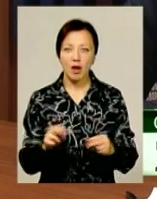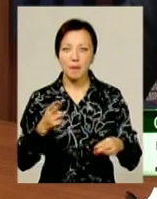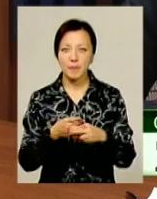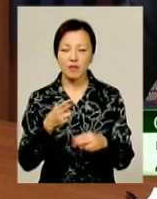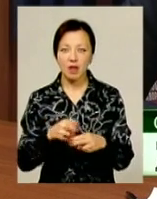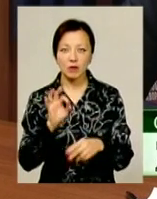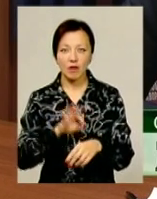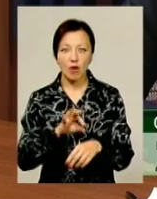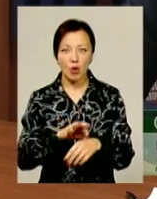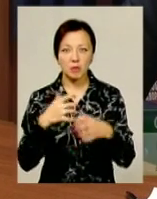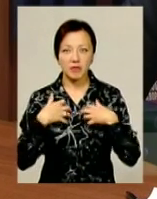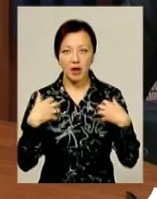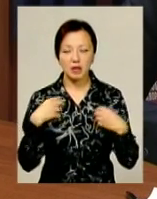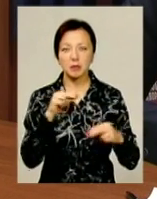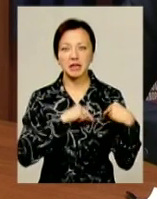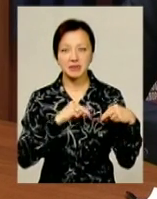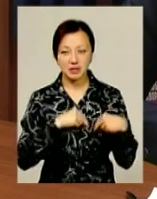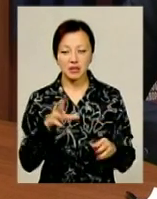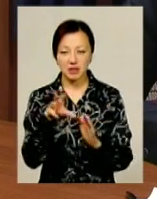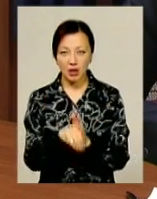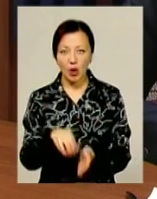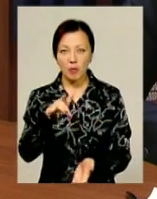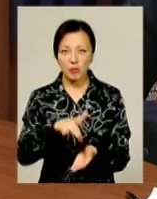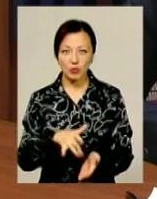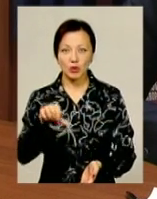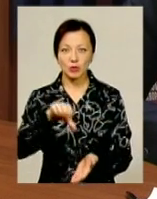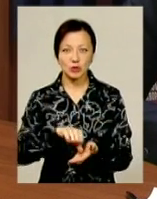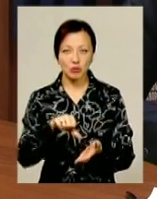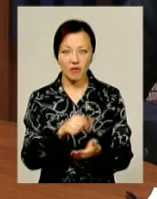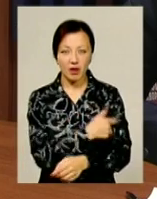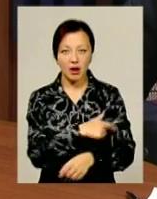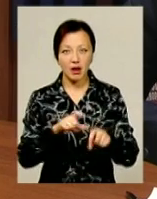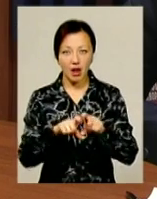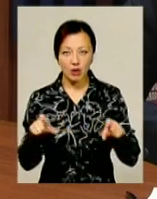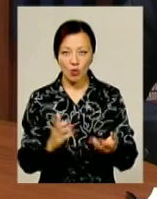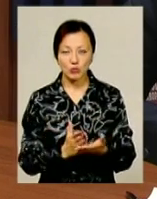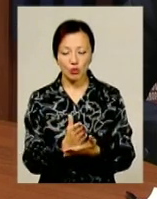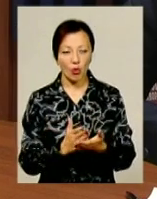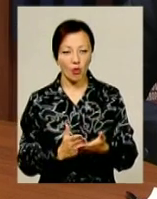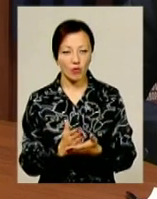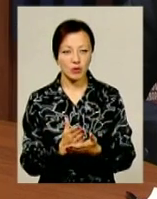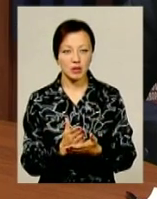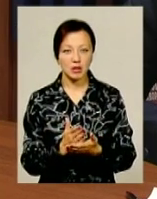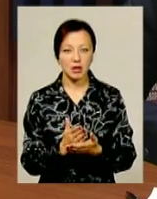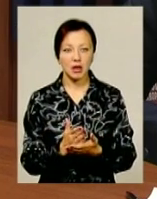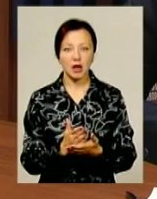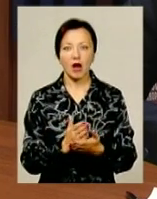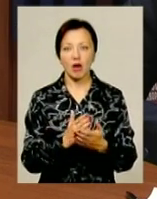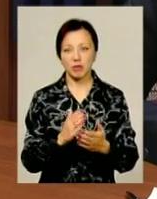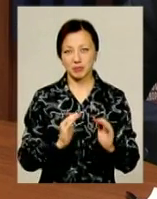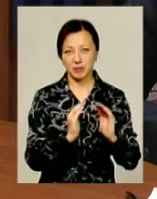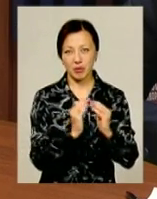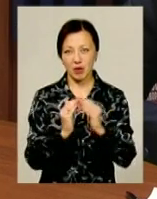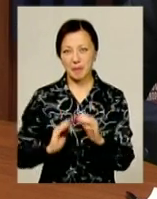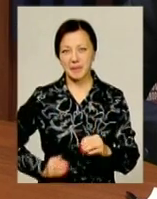тварин. Працівники працюють на пунктах, на дільничних лікарнях, де обслуговують приватний сектор, особисті